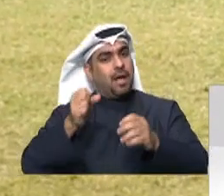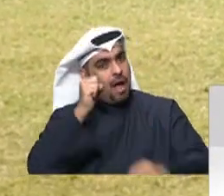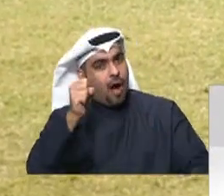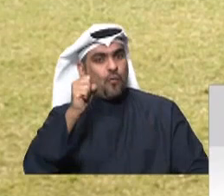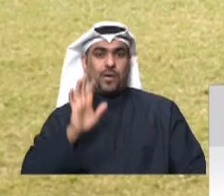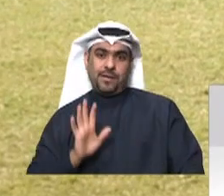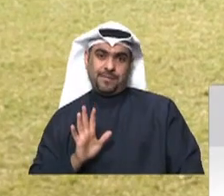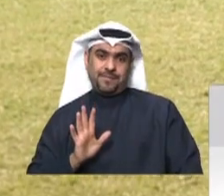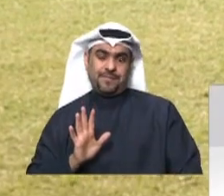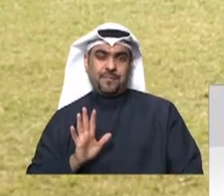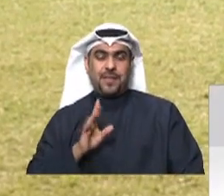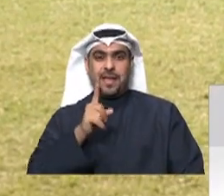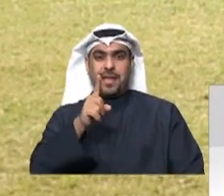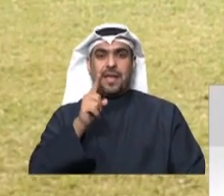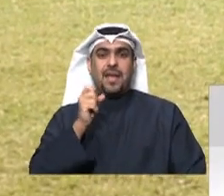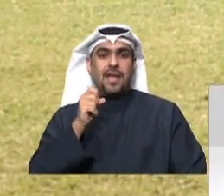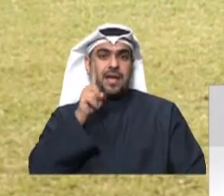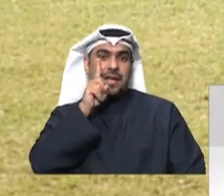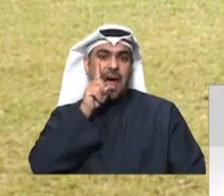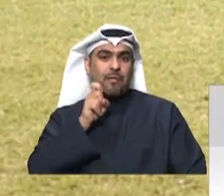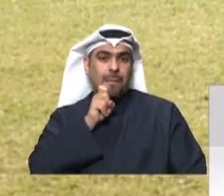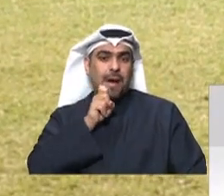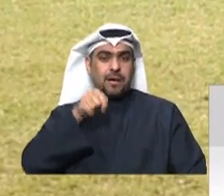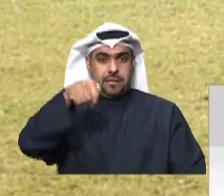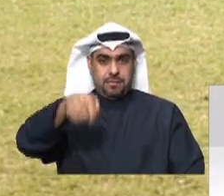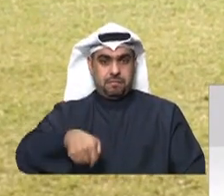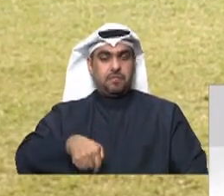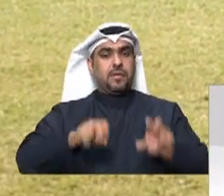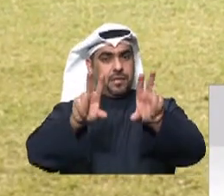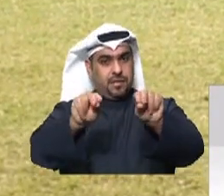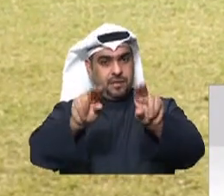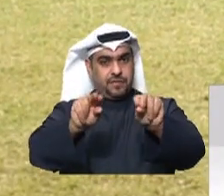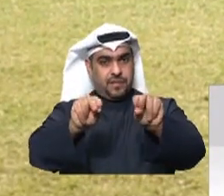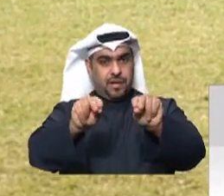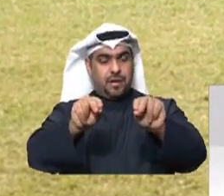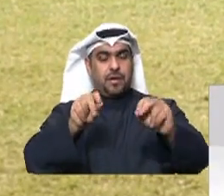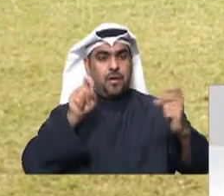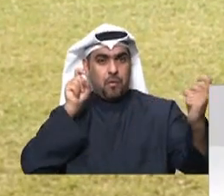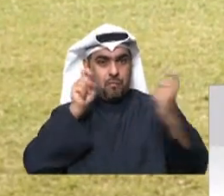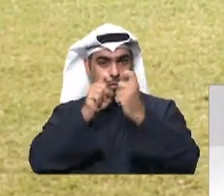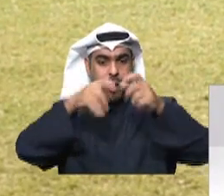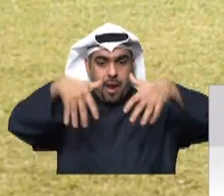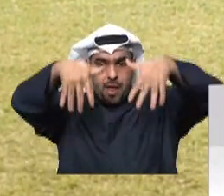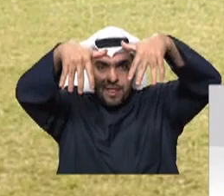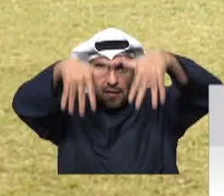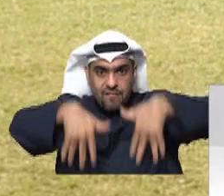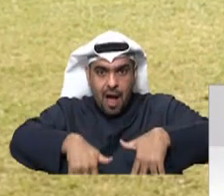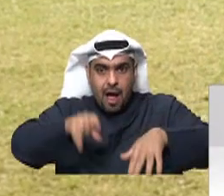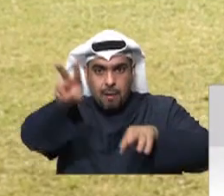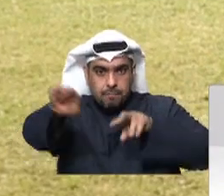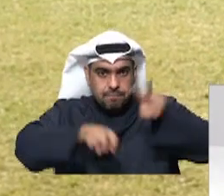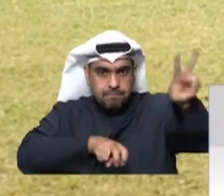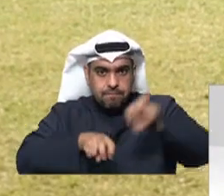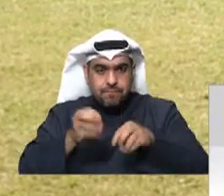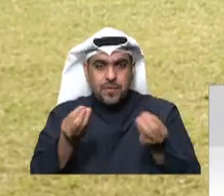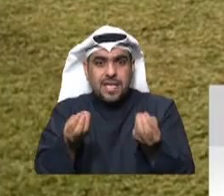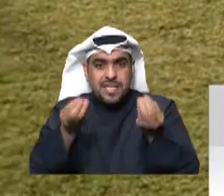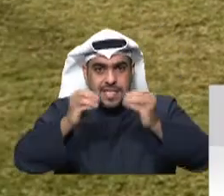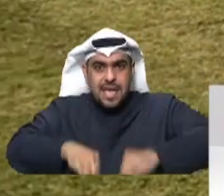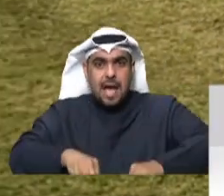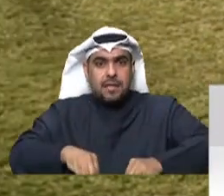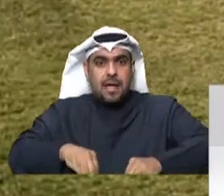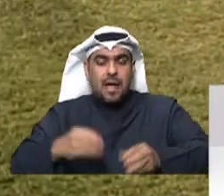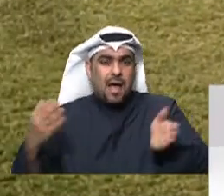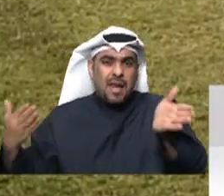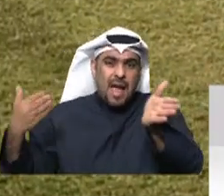يوجه اللعبة إلى أقل أخطاء أو ممكن يوصلها إلى ركلات ترجيح، أهدافها تكون واضحة بالمباراة. الفرق اللي تبادر، الفرق اللي مثل نادي الكويت،